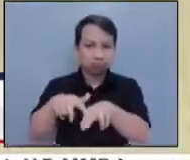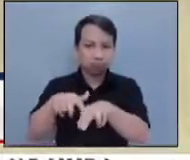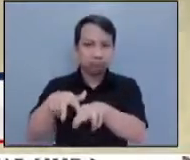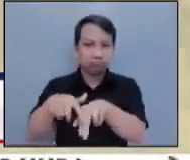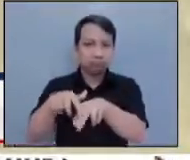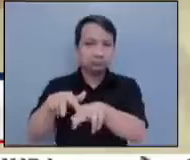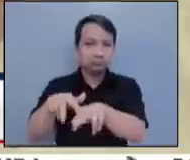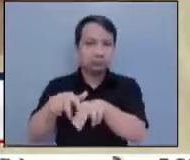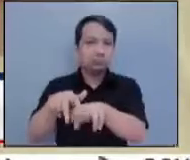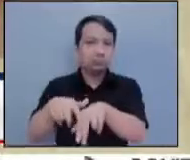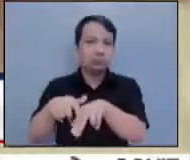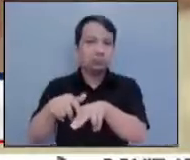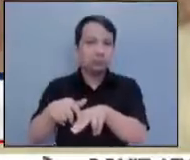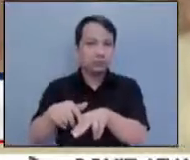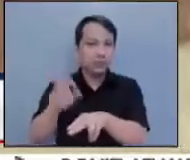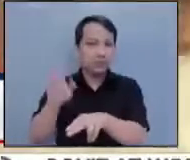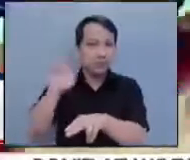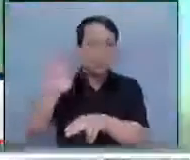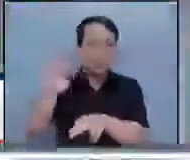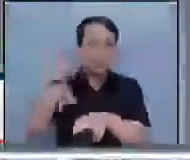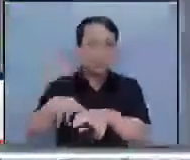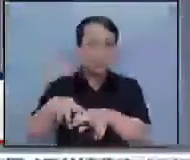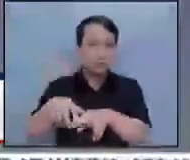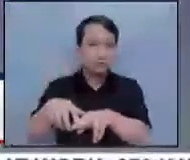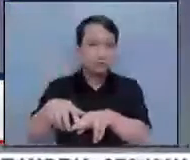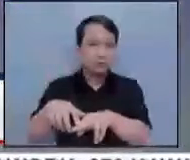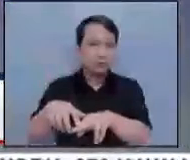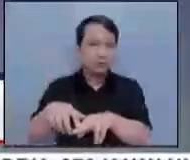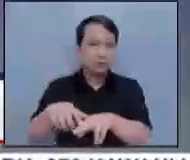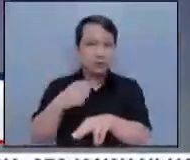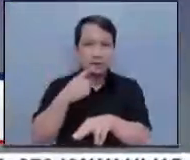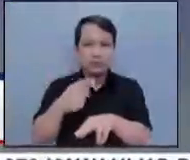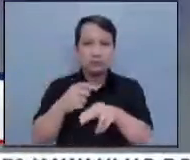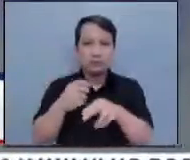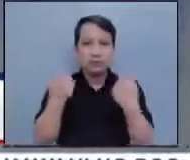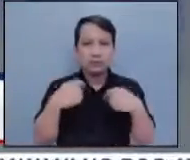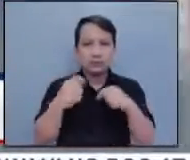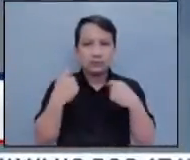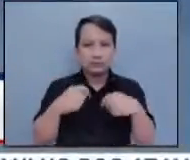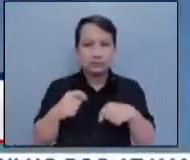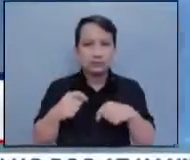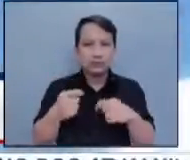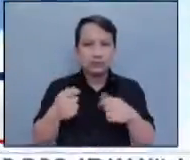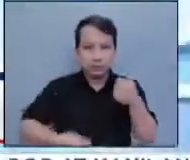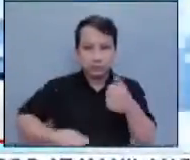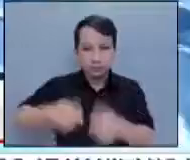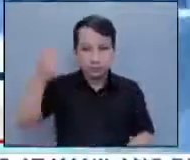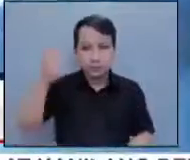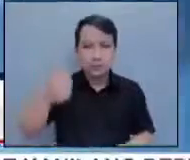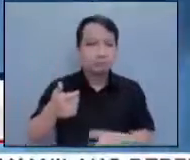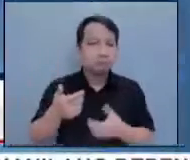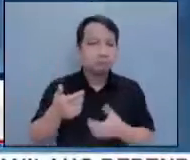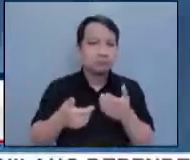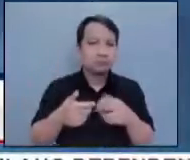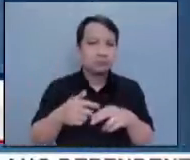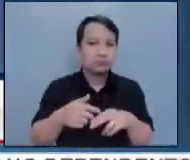siyang makipagsabayan sa ibang skaters, kaya naman ilang beses na rin siyang nanalo sa mga skateboarding